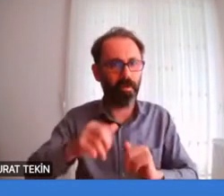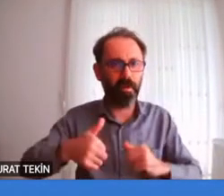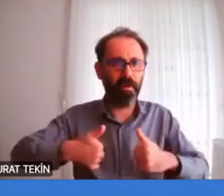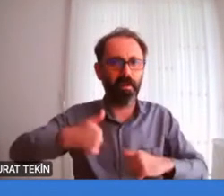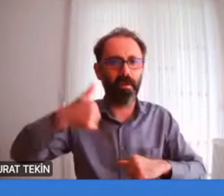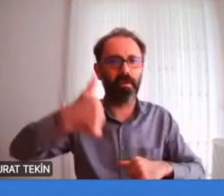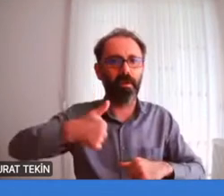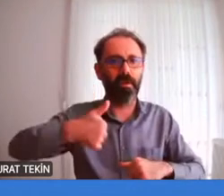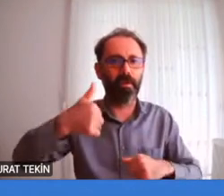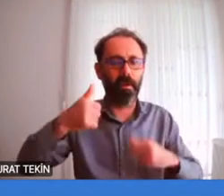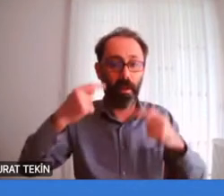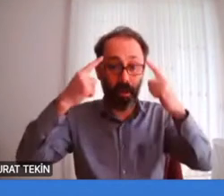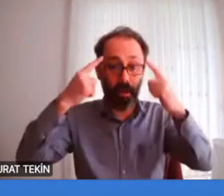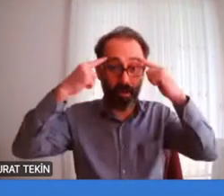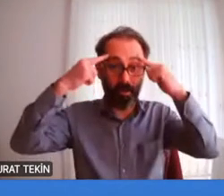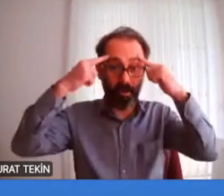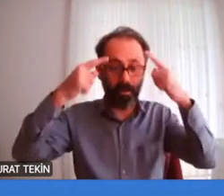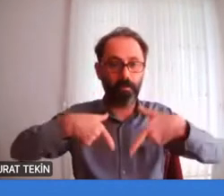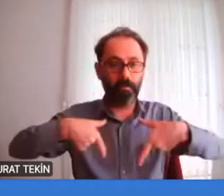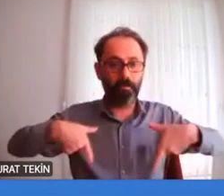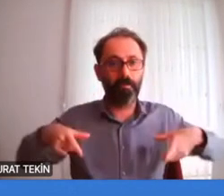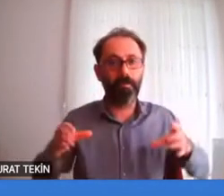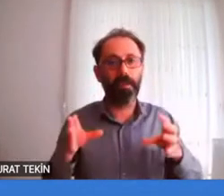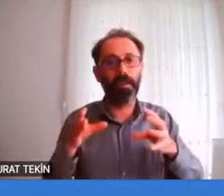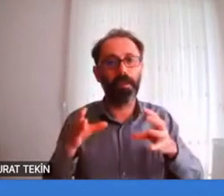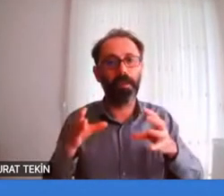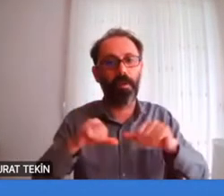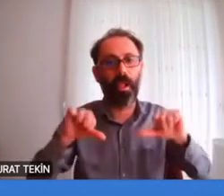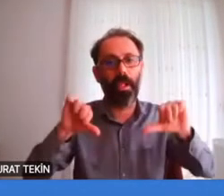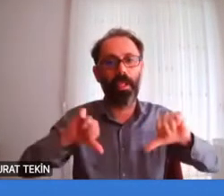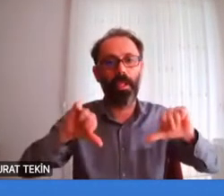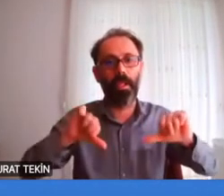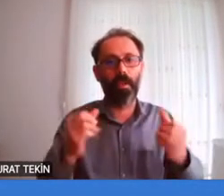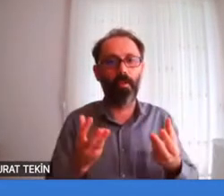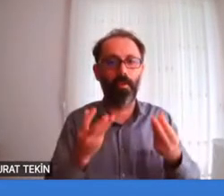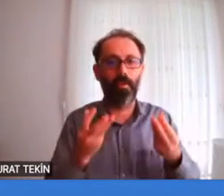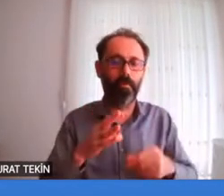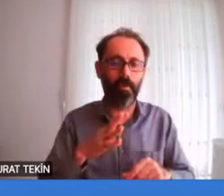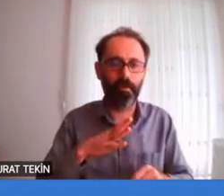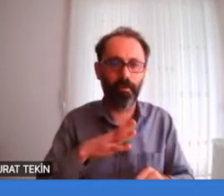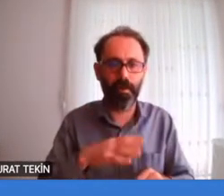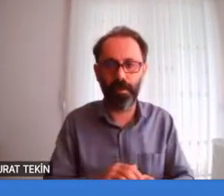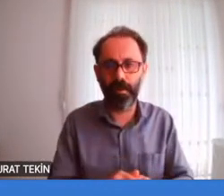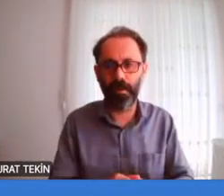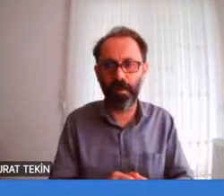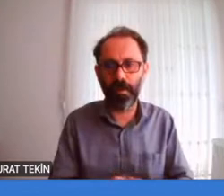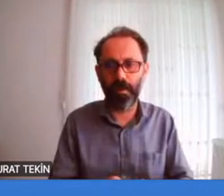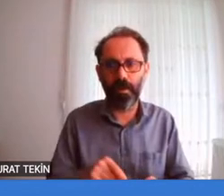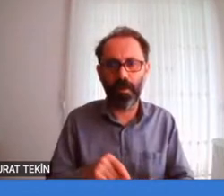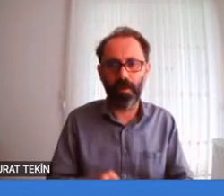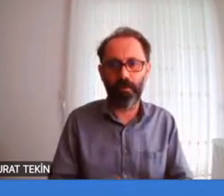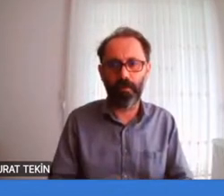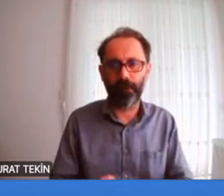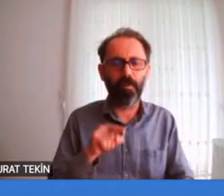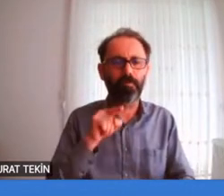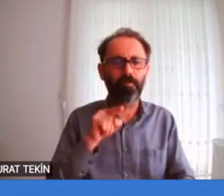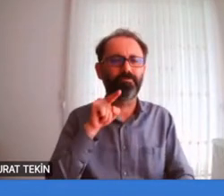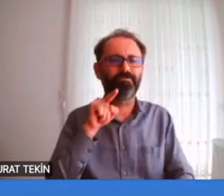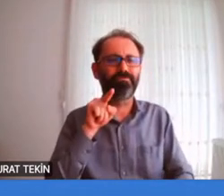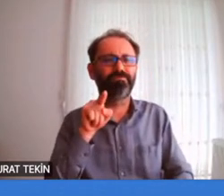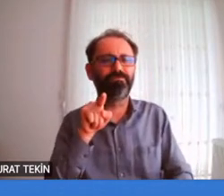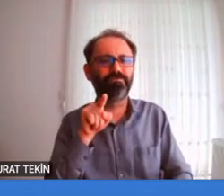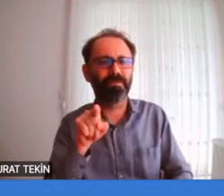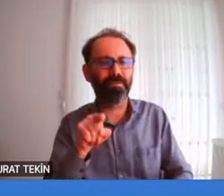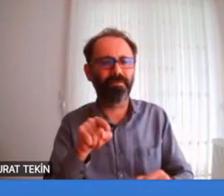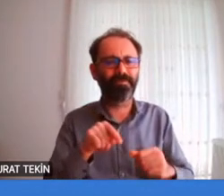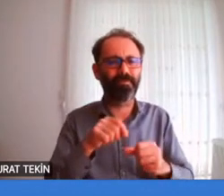ilk turnuvamız, ilk şampiyonamız, Paralimpikler, şu bu, o heyecanı hiç sanki 40 yıldır bu milli takım parçası